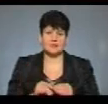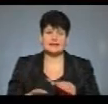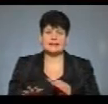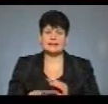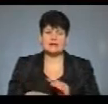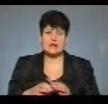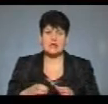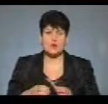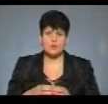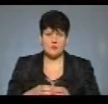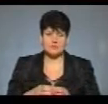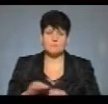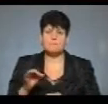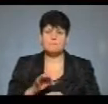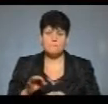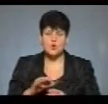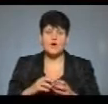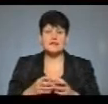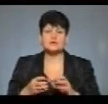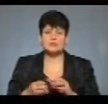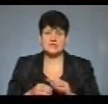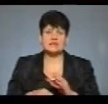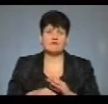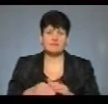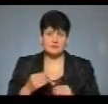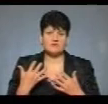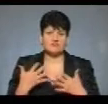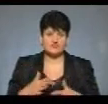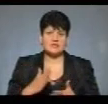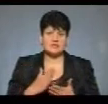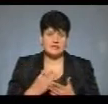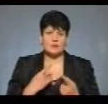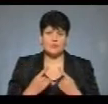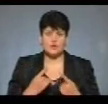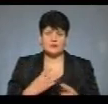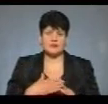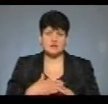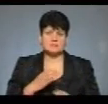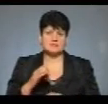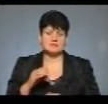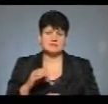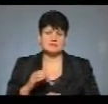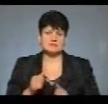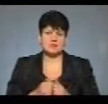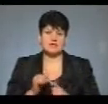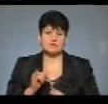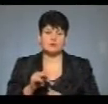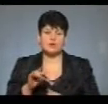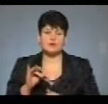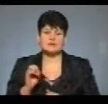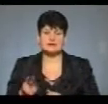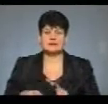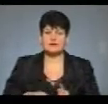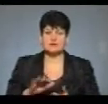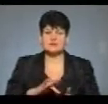територіальних громадах. Власний прохід та результати виборів, які вже є, поговоримо з нашим спікером. Поруч зі мною Ігор Процик, директор